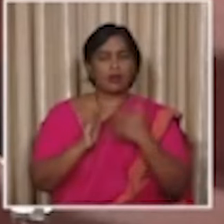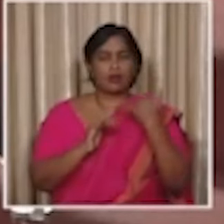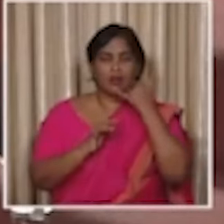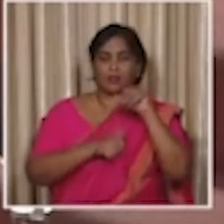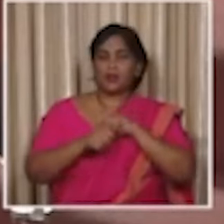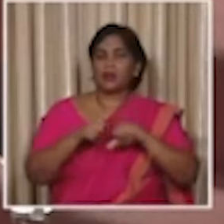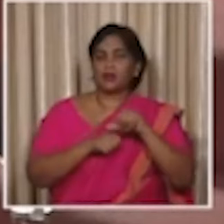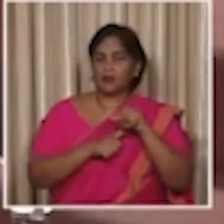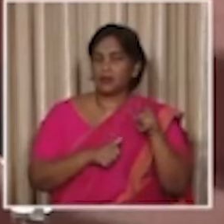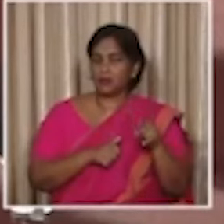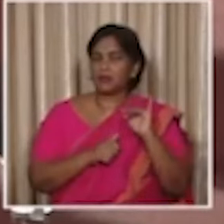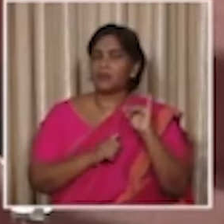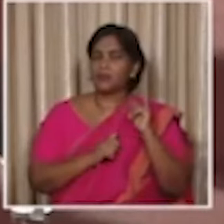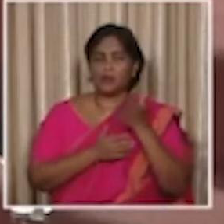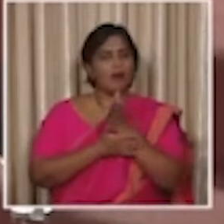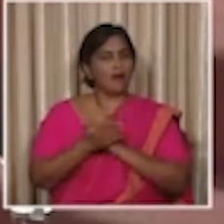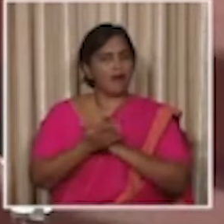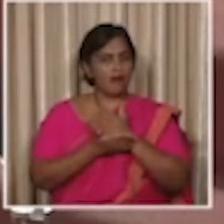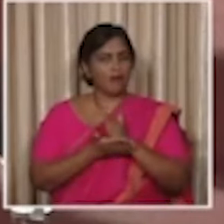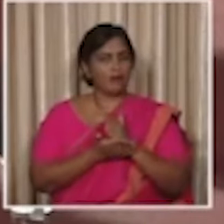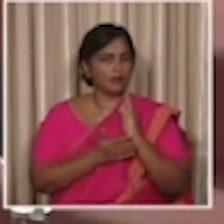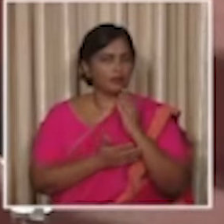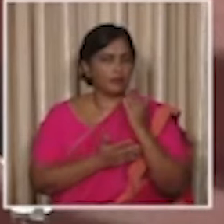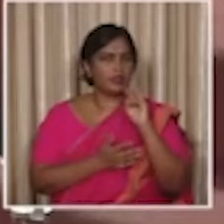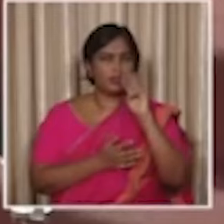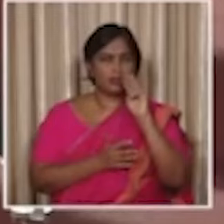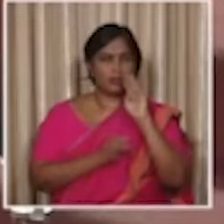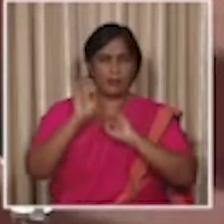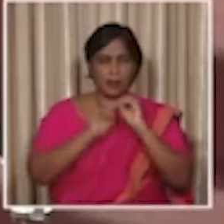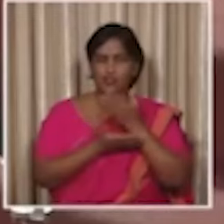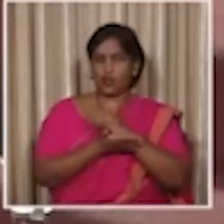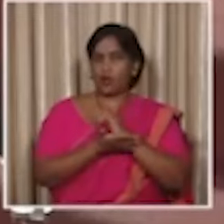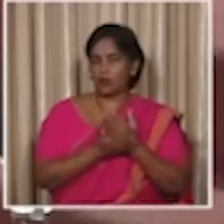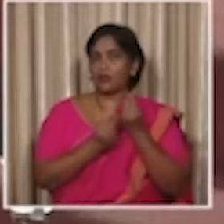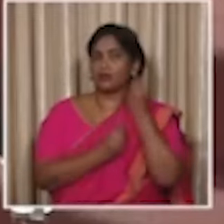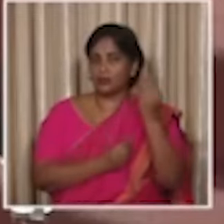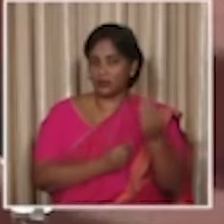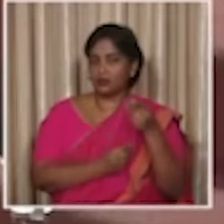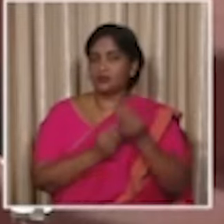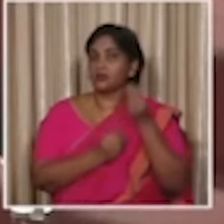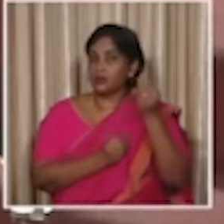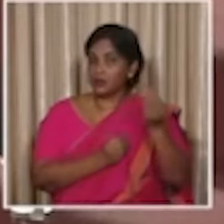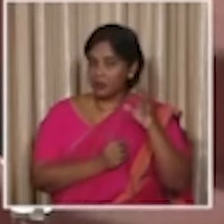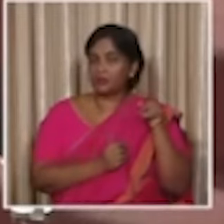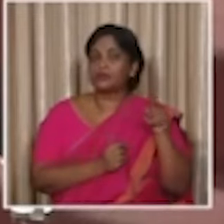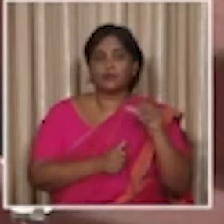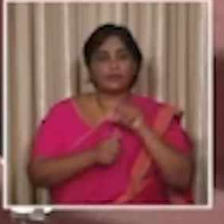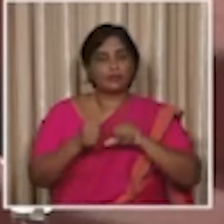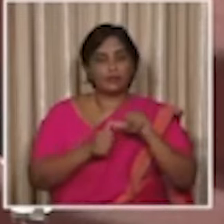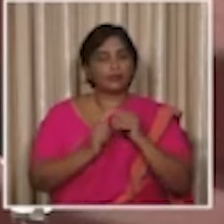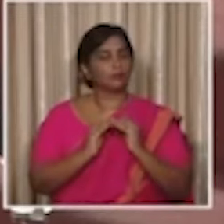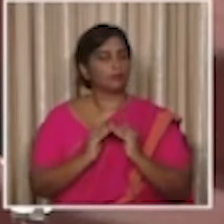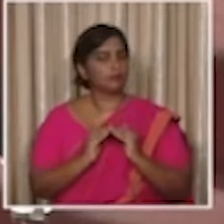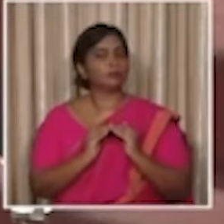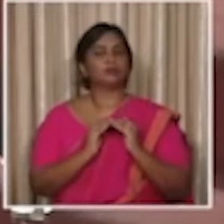मेक यम किसी कोटास प्रमाणयक् 100ट तिस्करण कोटास प्रमाणयक् लबा दुन्ना ए लबा दीमेन ए आयतनय प्रवर्धने